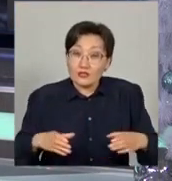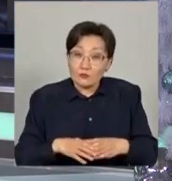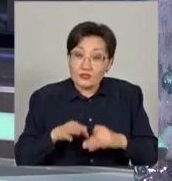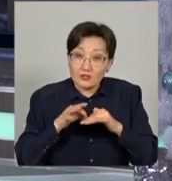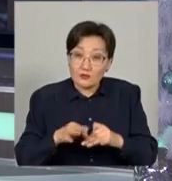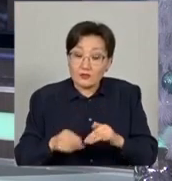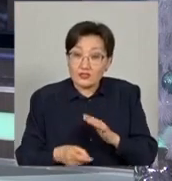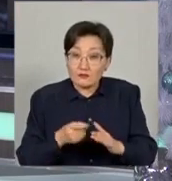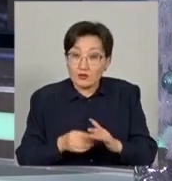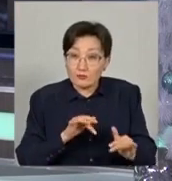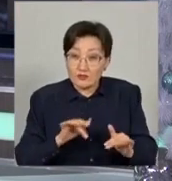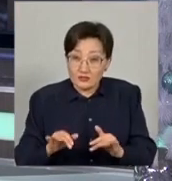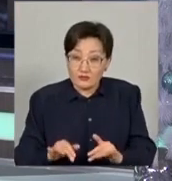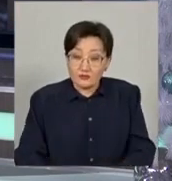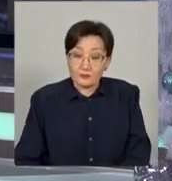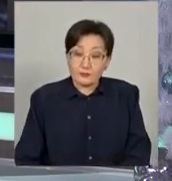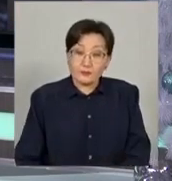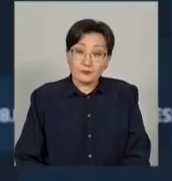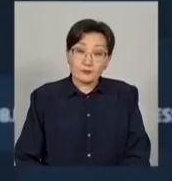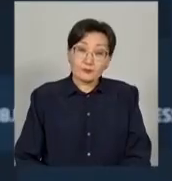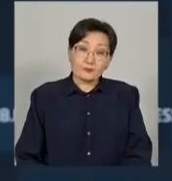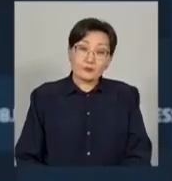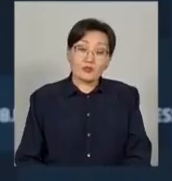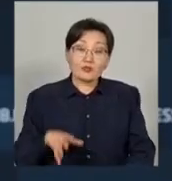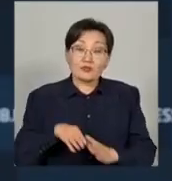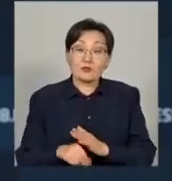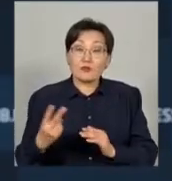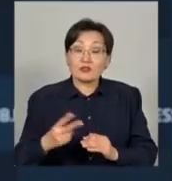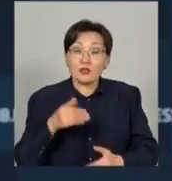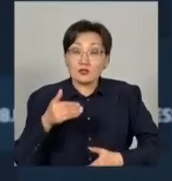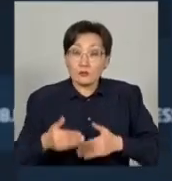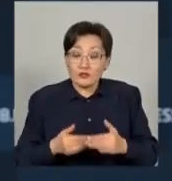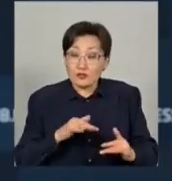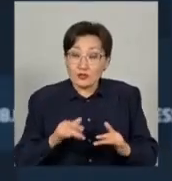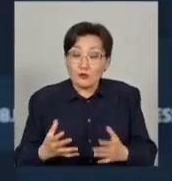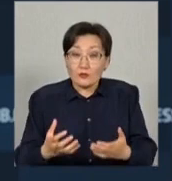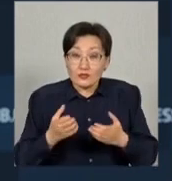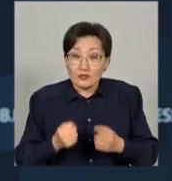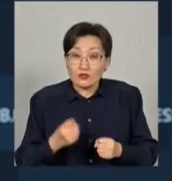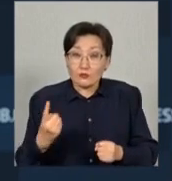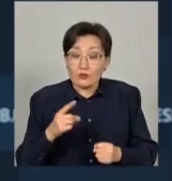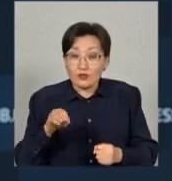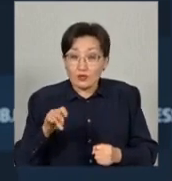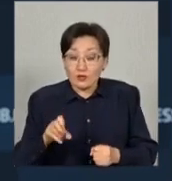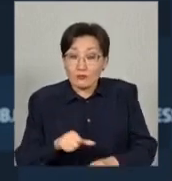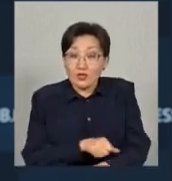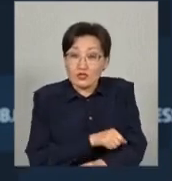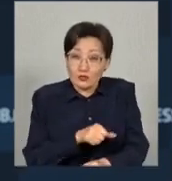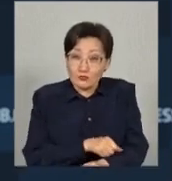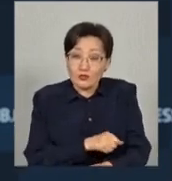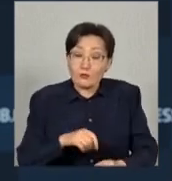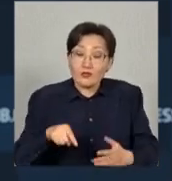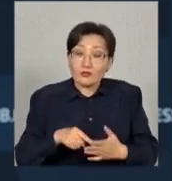проводят следственно-оперативные действия в рамках второго этапа операции при получении одной тонны макового сырья